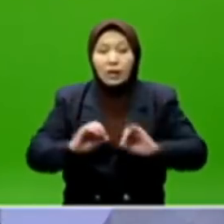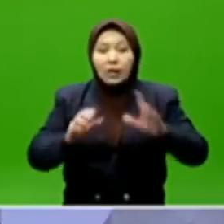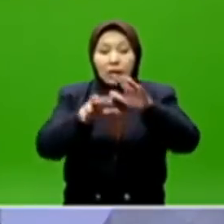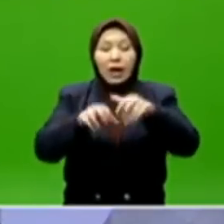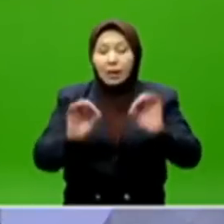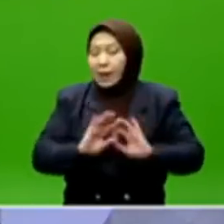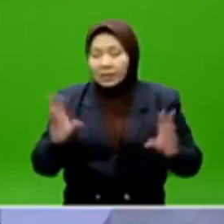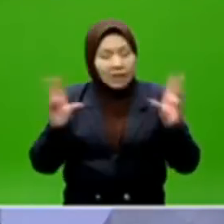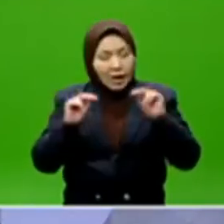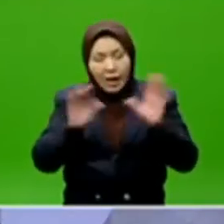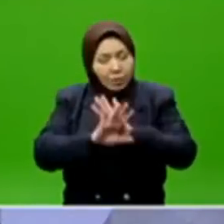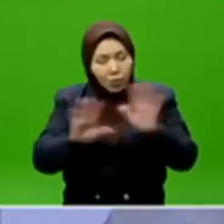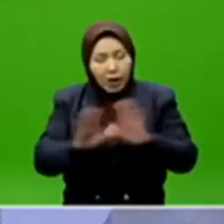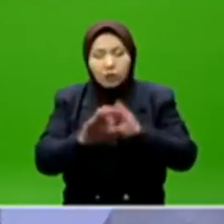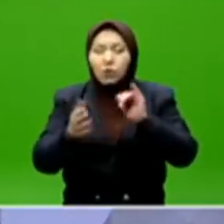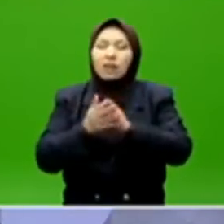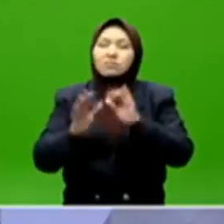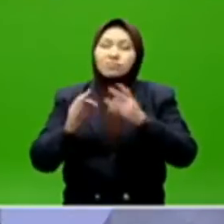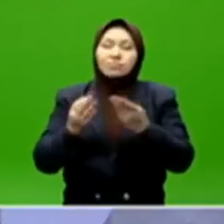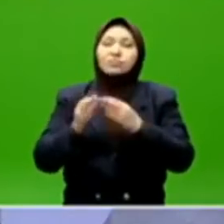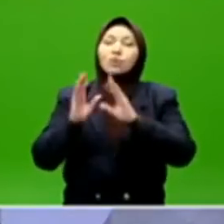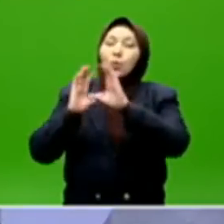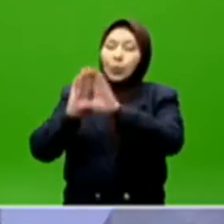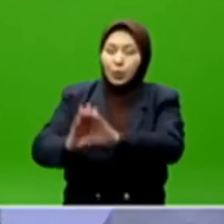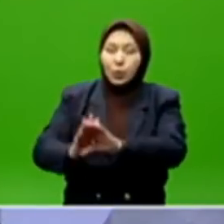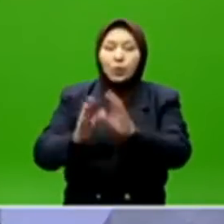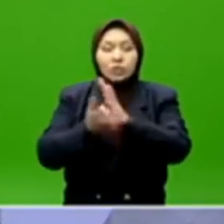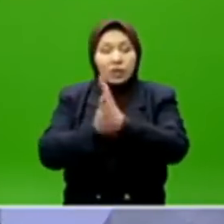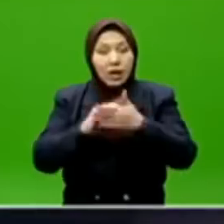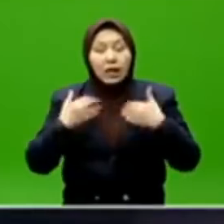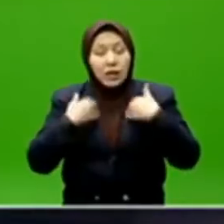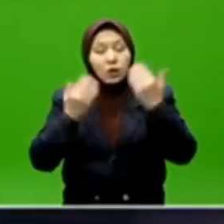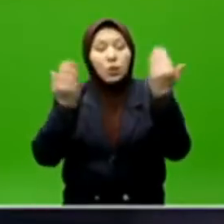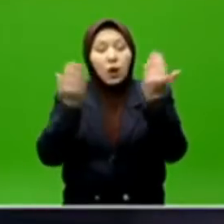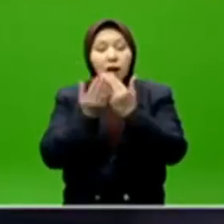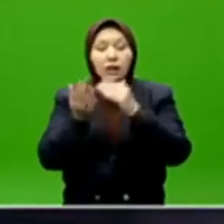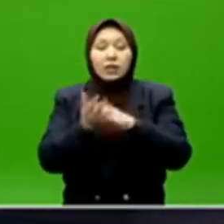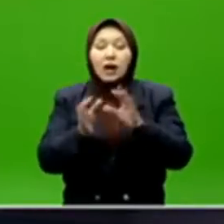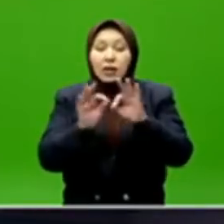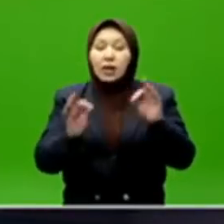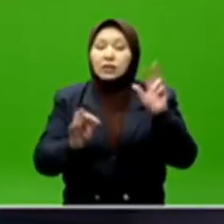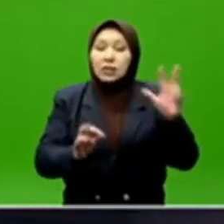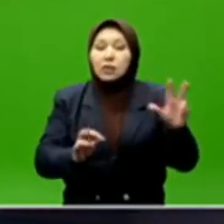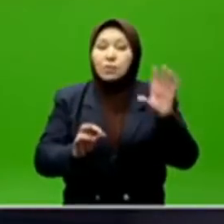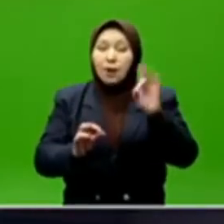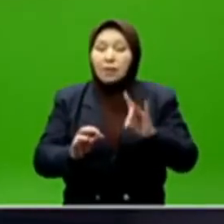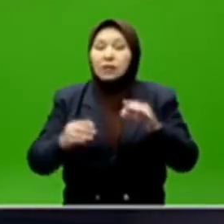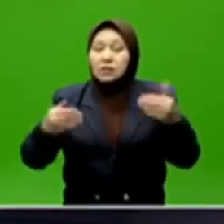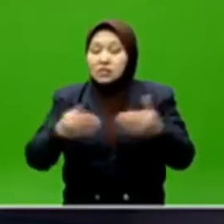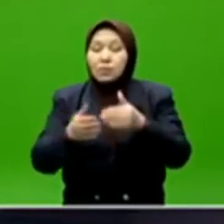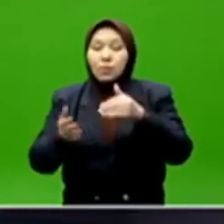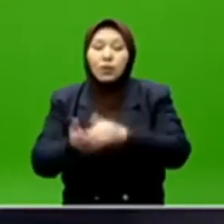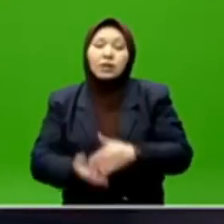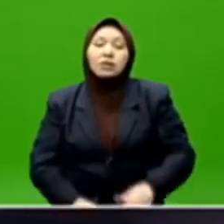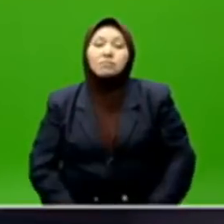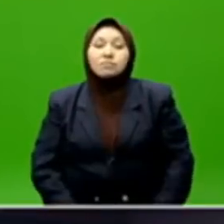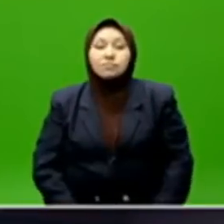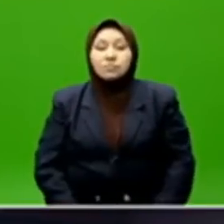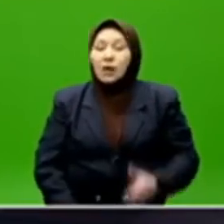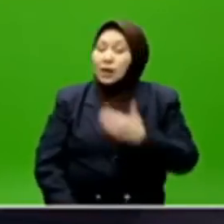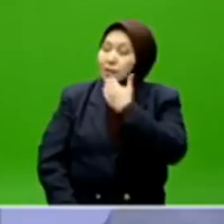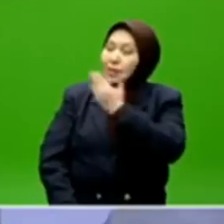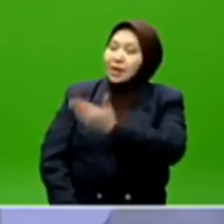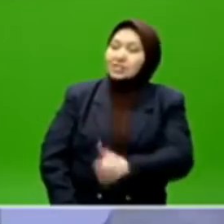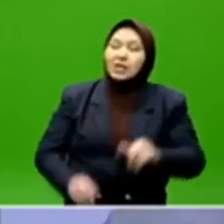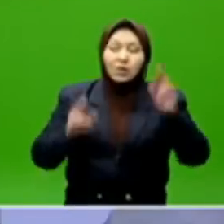keluarga yang bersyukur. Jadi apakah sambungannya? Ada doa lagi ayat 38, kita sambung bersama Ustaz Tarmizi. Baik Ustaz, terima kasih